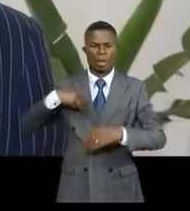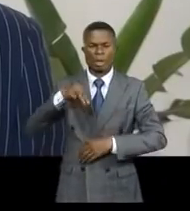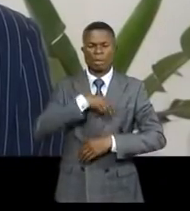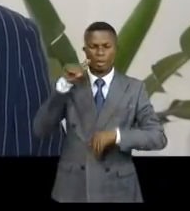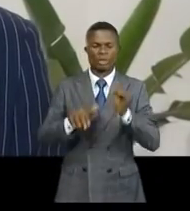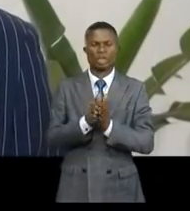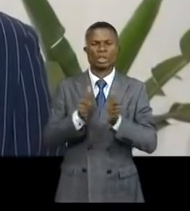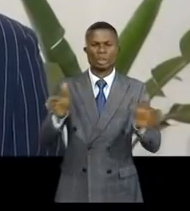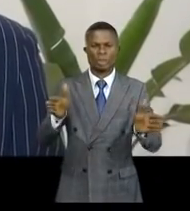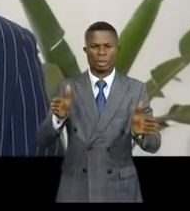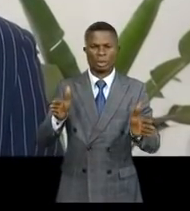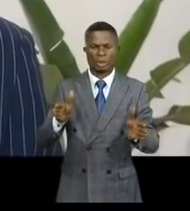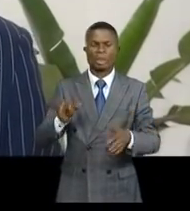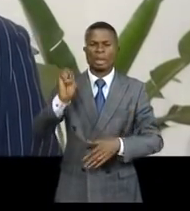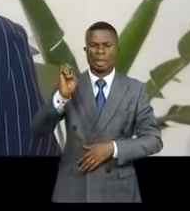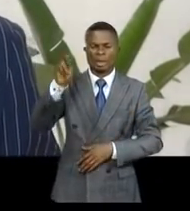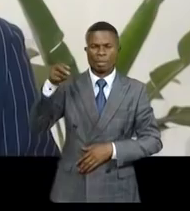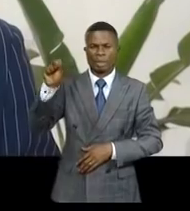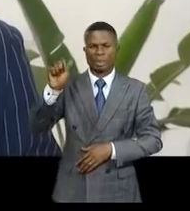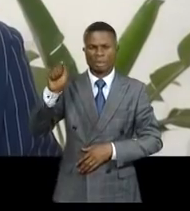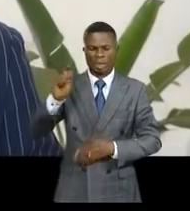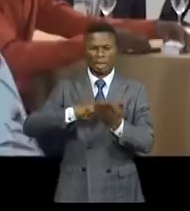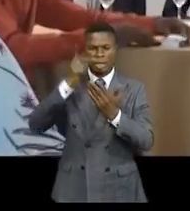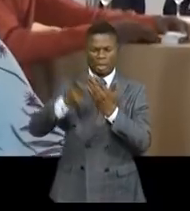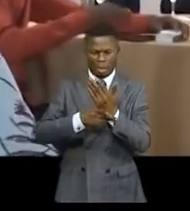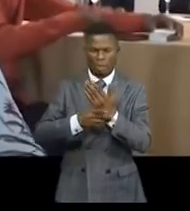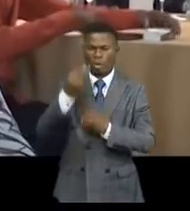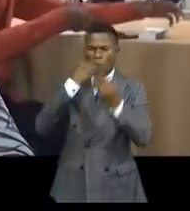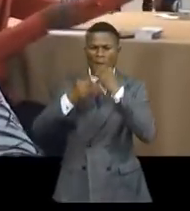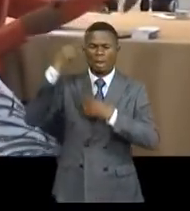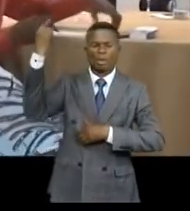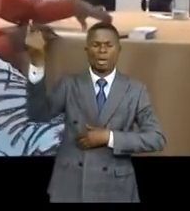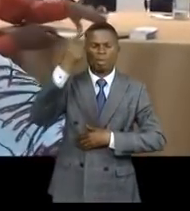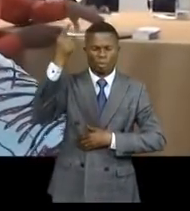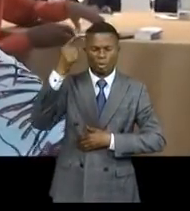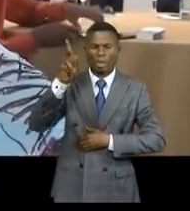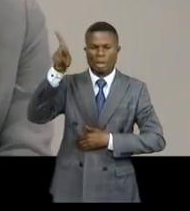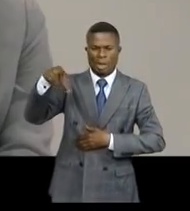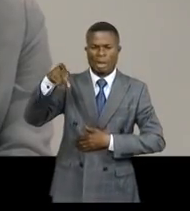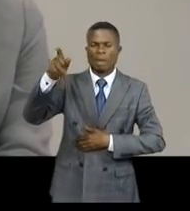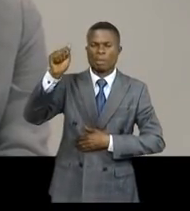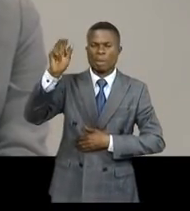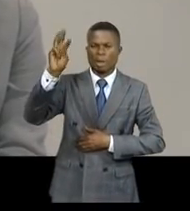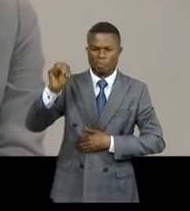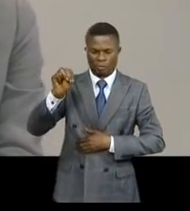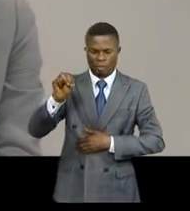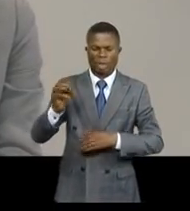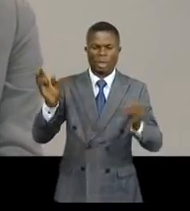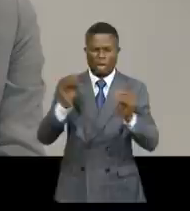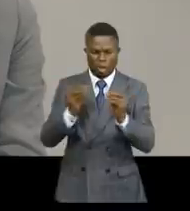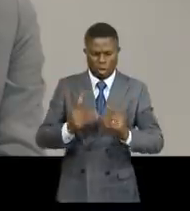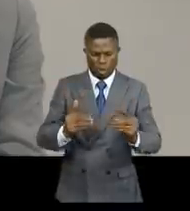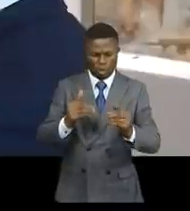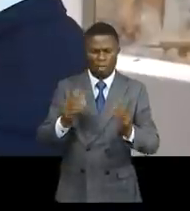secrétariat général de l'EPST et du programme alimentaire mondial. Ces derniers vont réfléchir et élaborer les stratégies pour